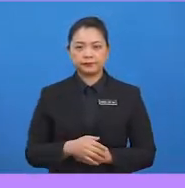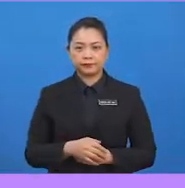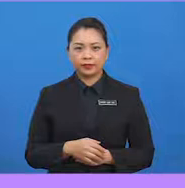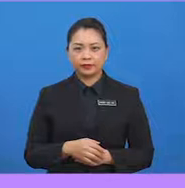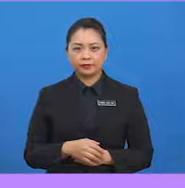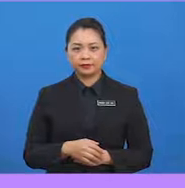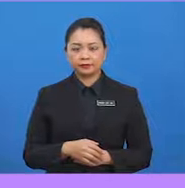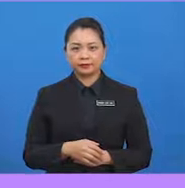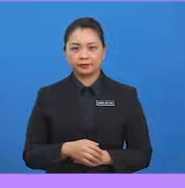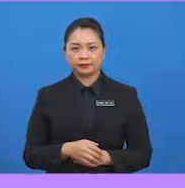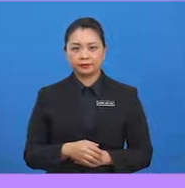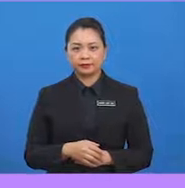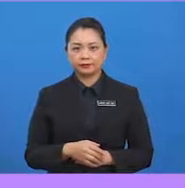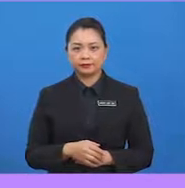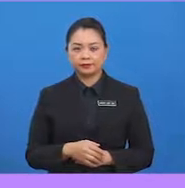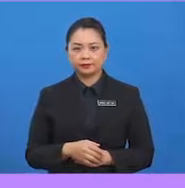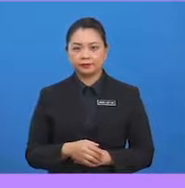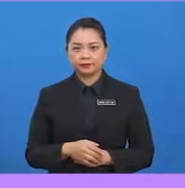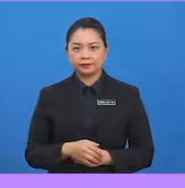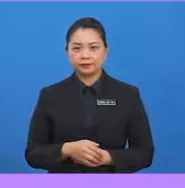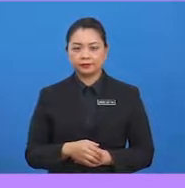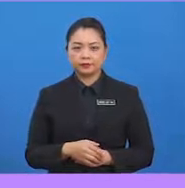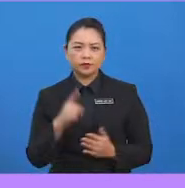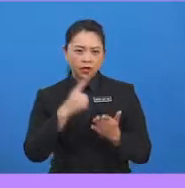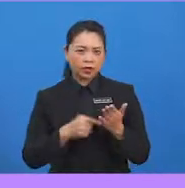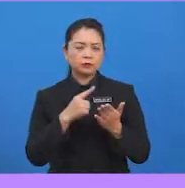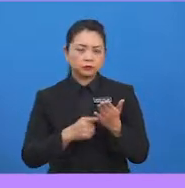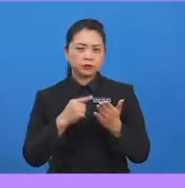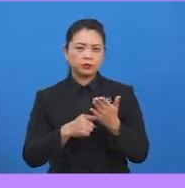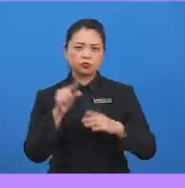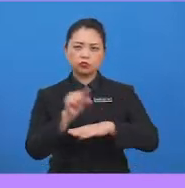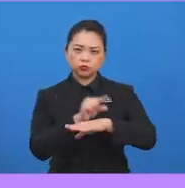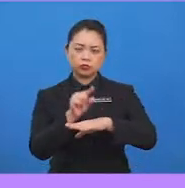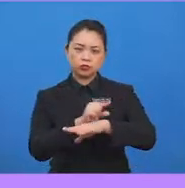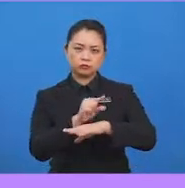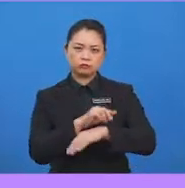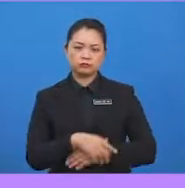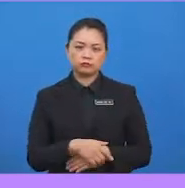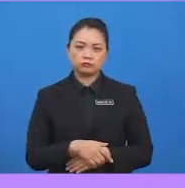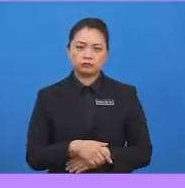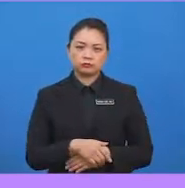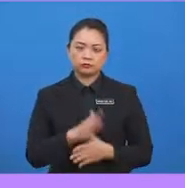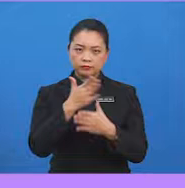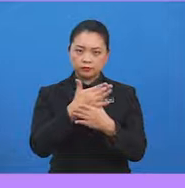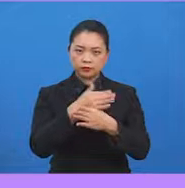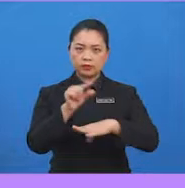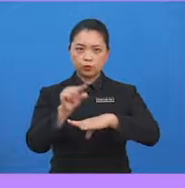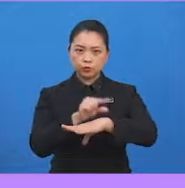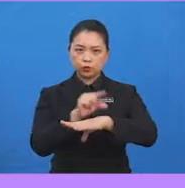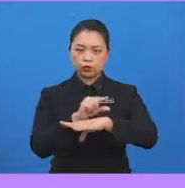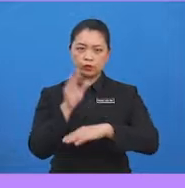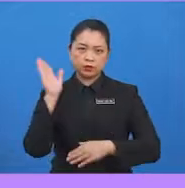sebanyak 44%. Apa kegunaan alloy ini ya? Antara kegunaan